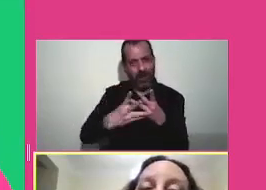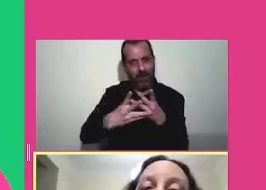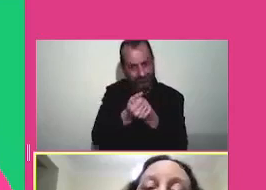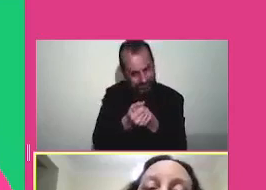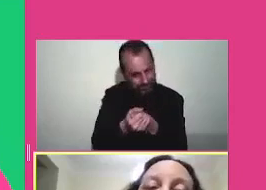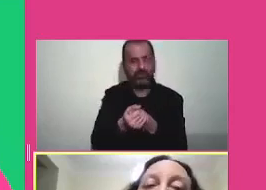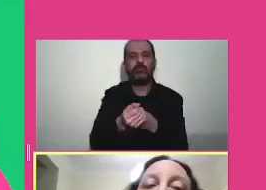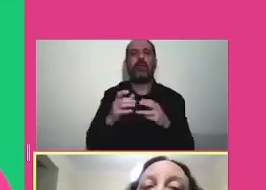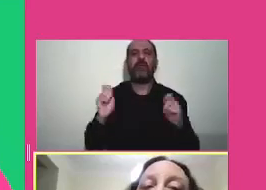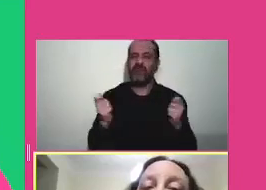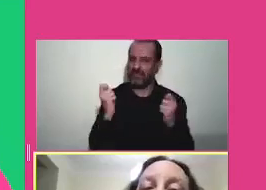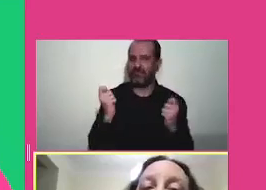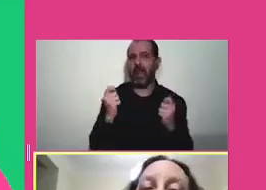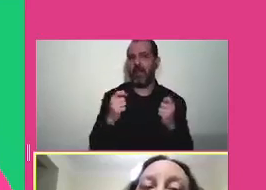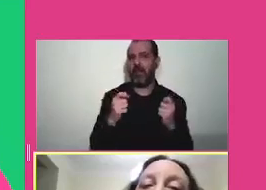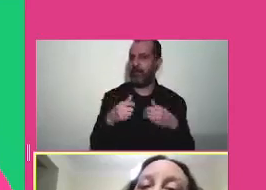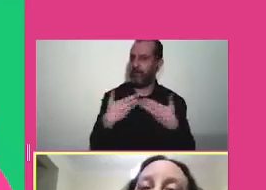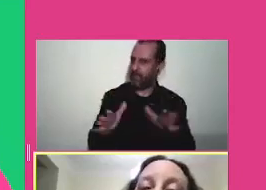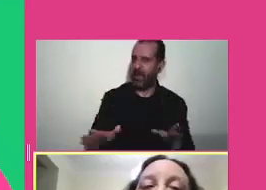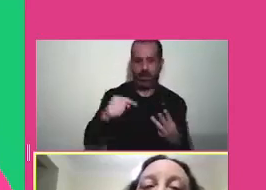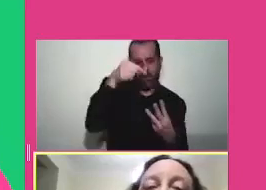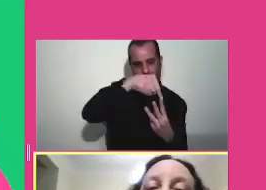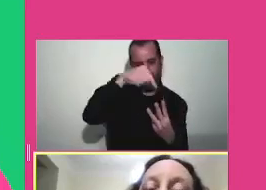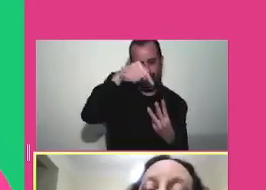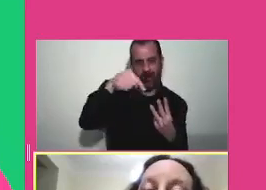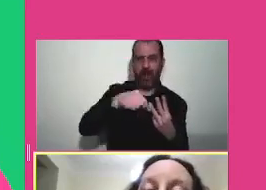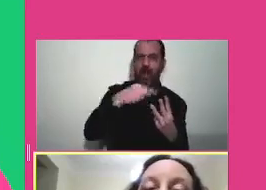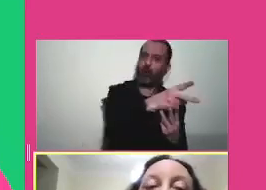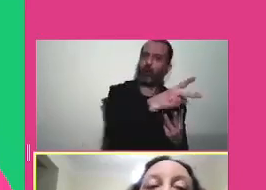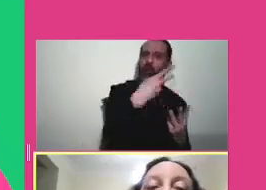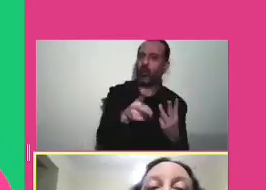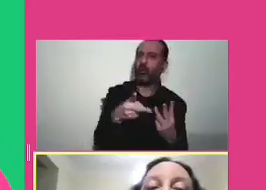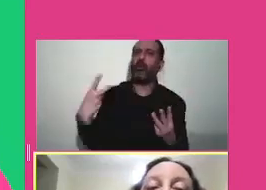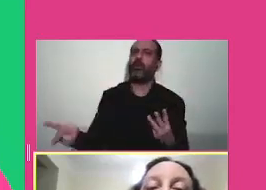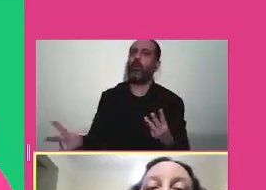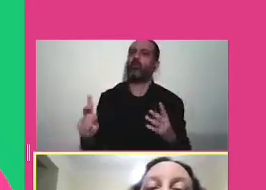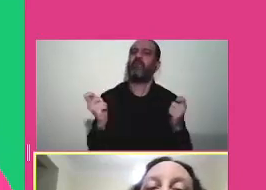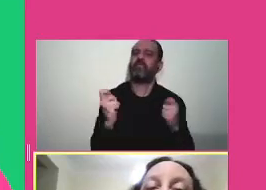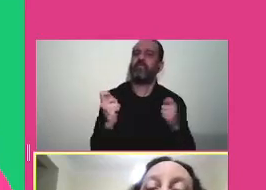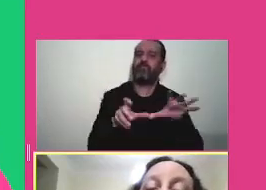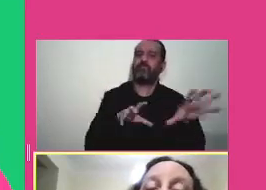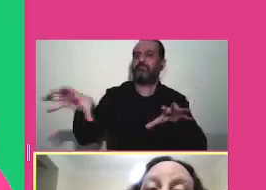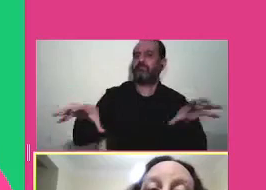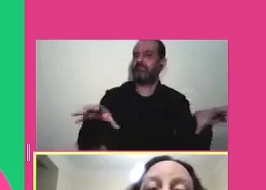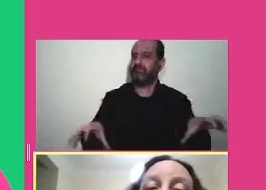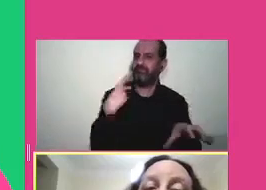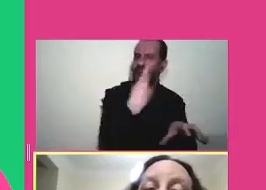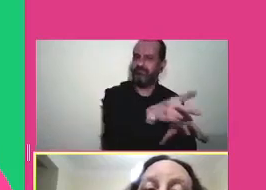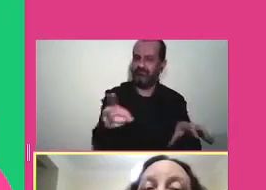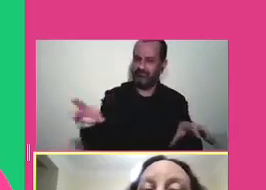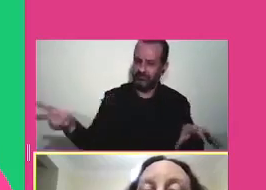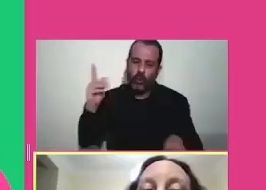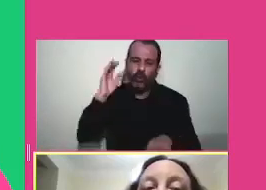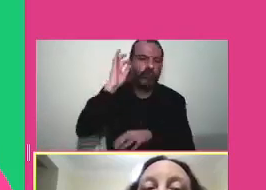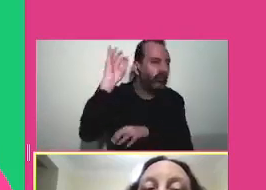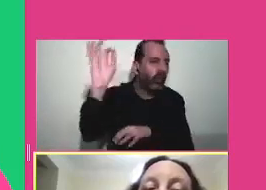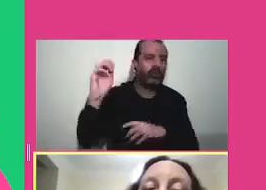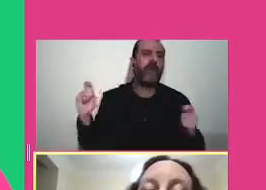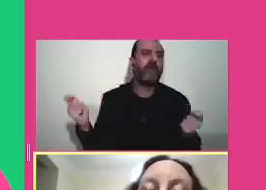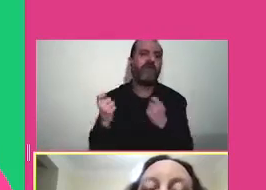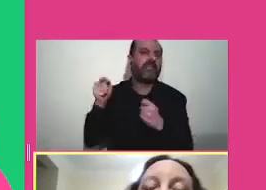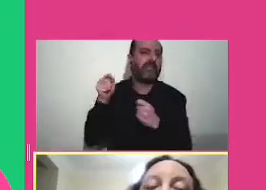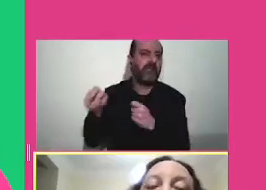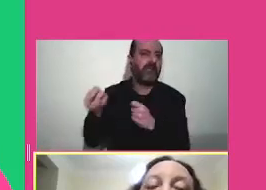Ο κάθε οργανισμός διοργάνωσε το δικό του φεστιβάλ και ο στόχος των φεστιβάλ αυτών ήταν